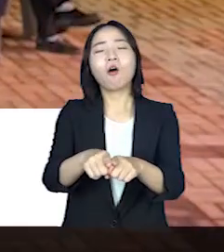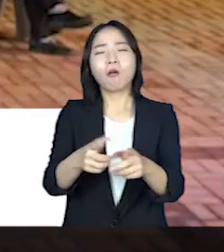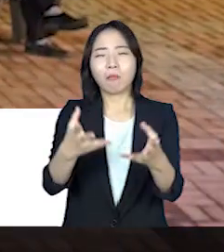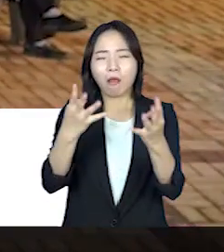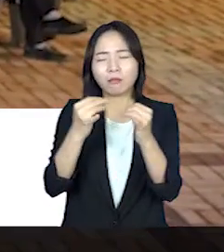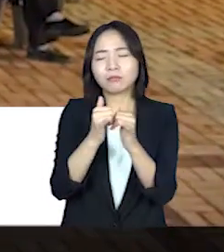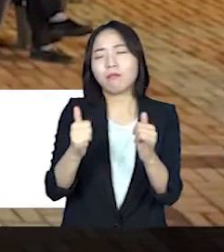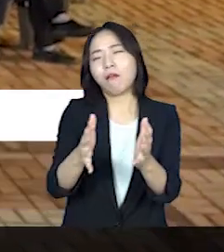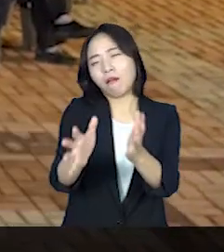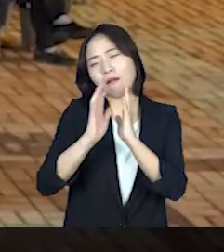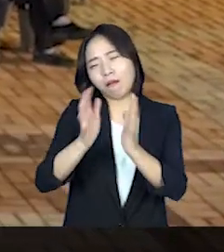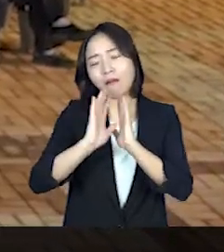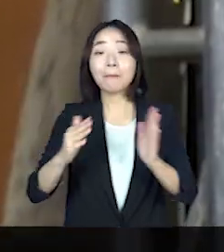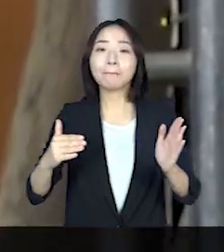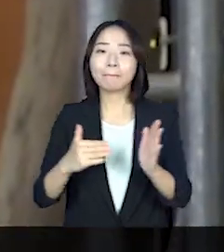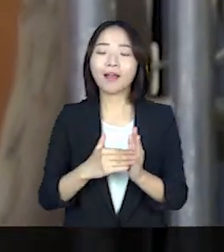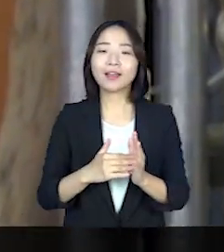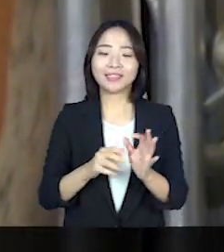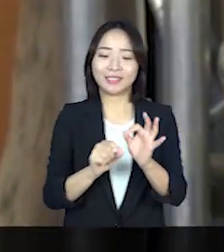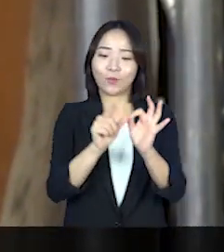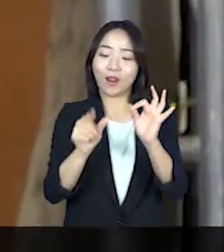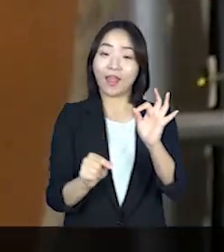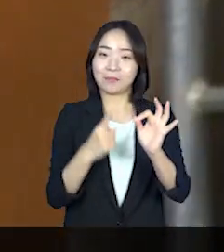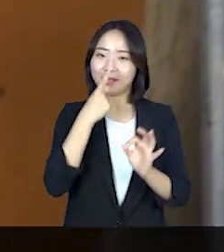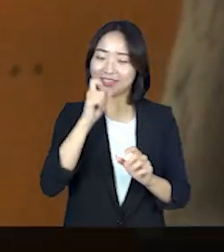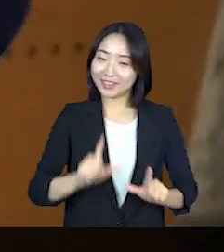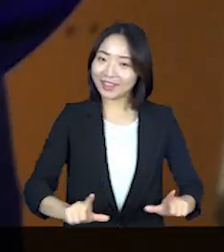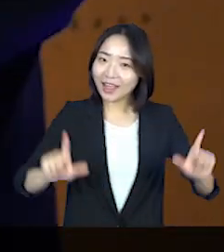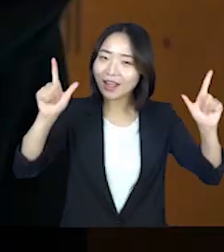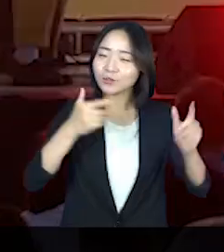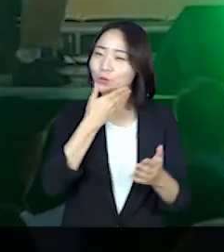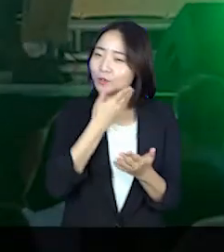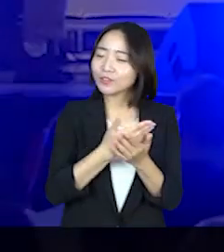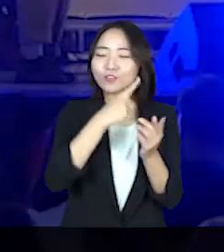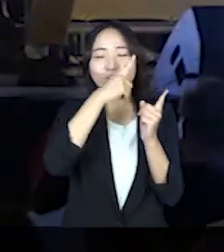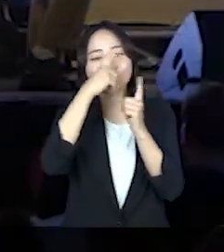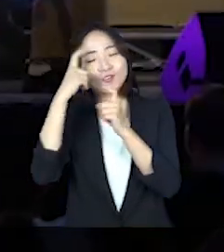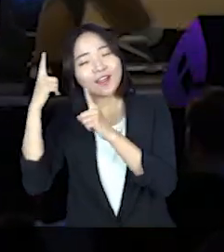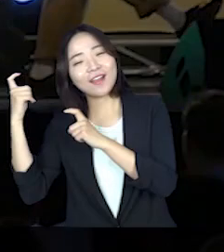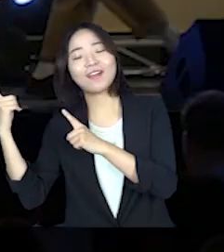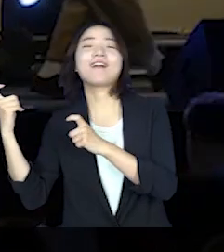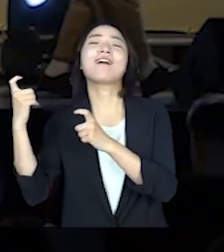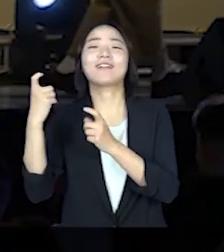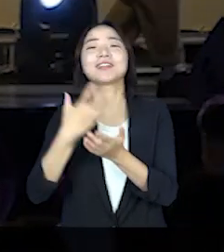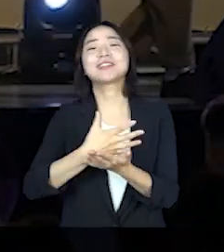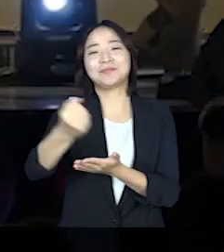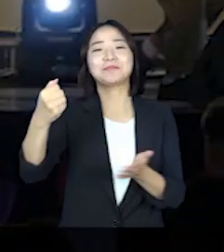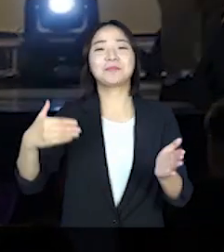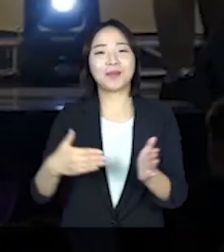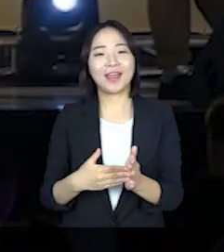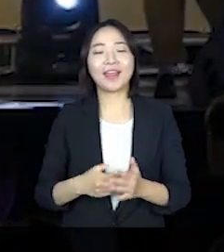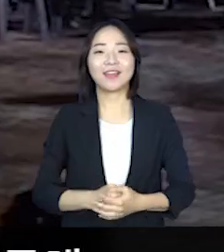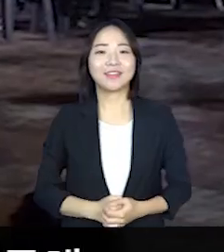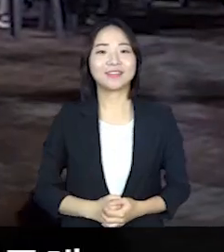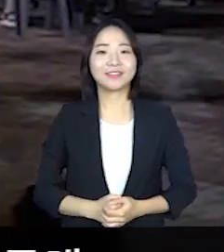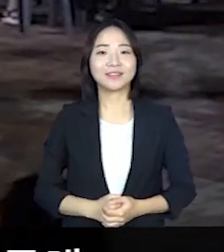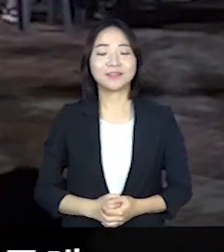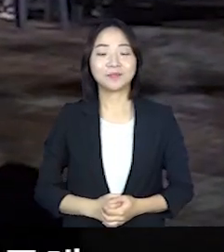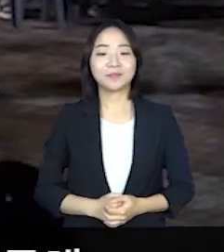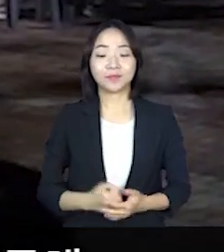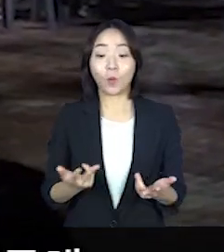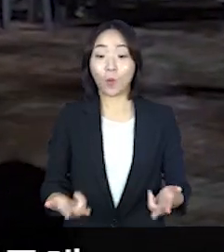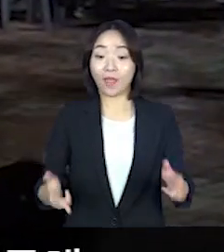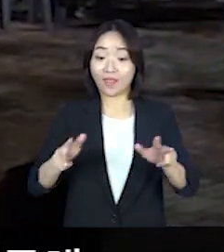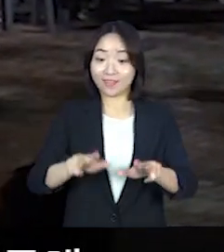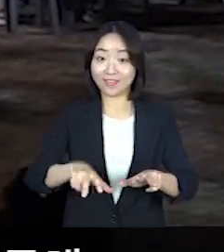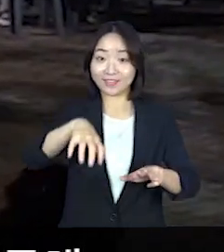위해 많은 시민이 방문해 10월의 멋진 날, 소중한 추억을 만드는 낭만을 선사했는데요.